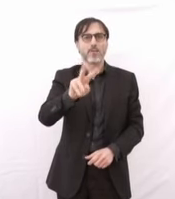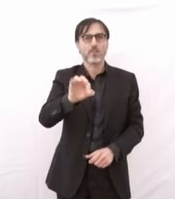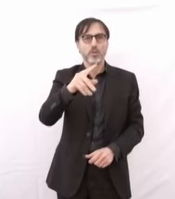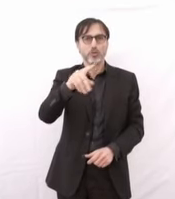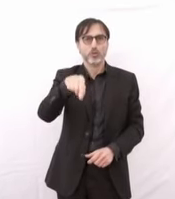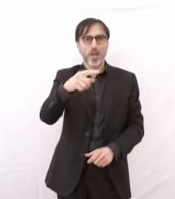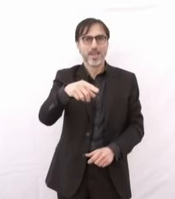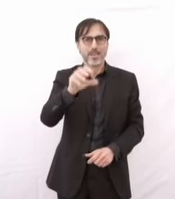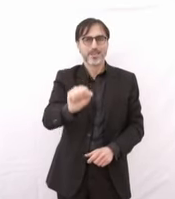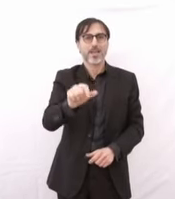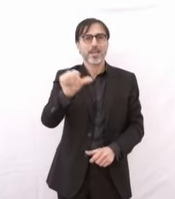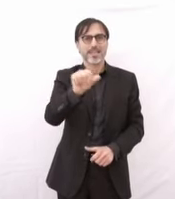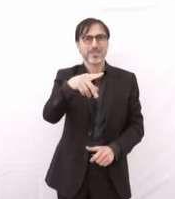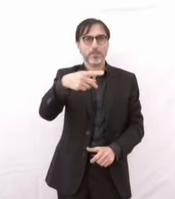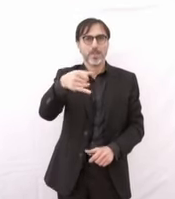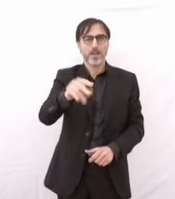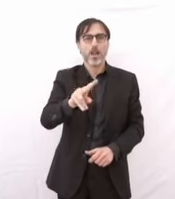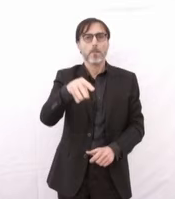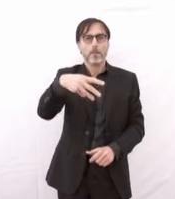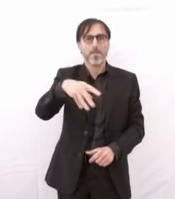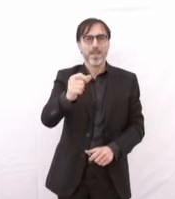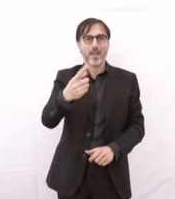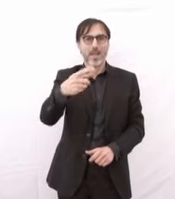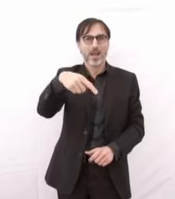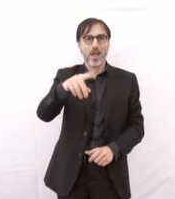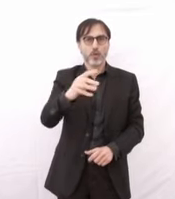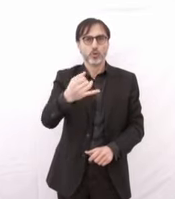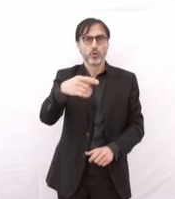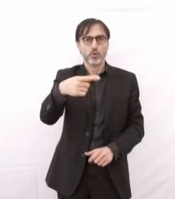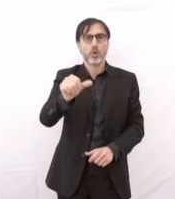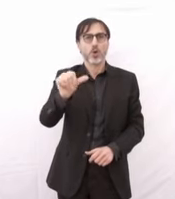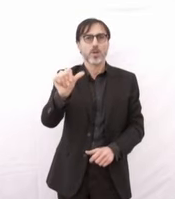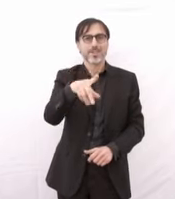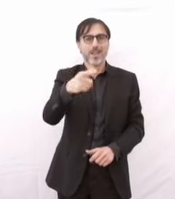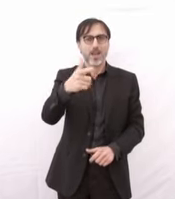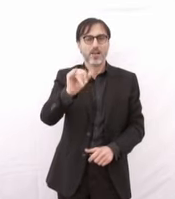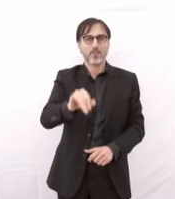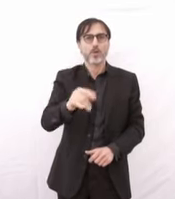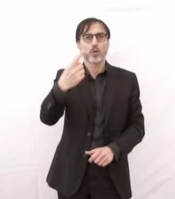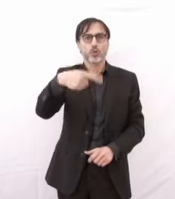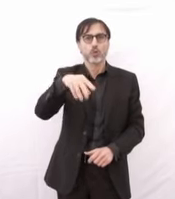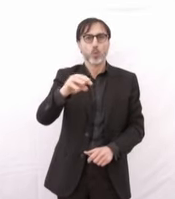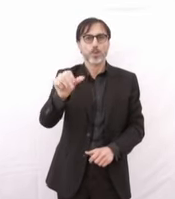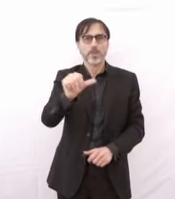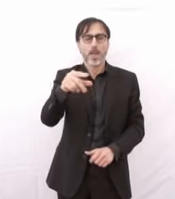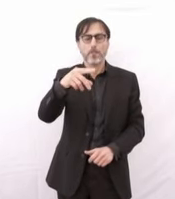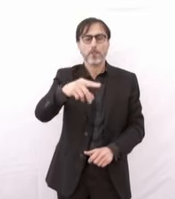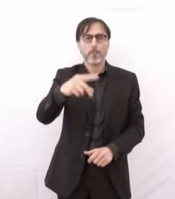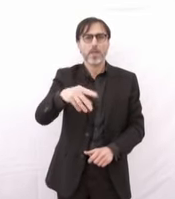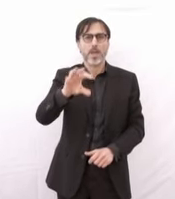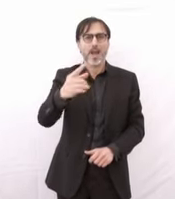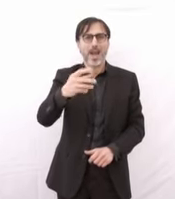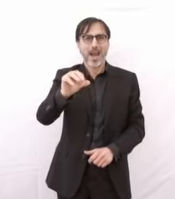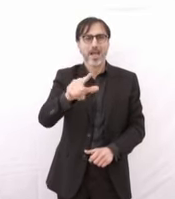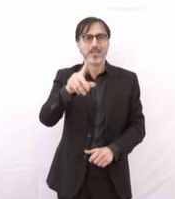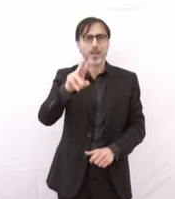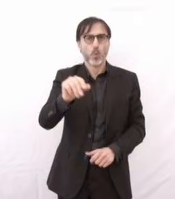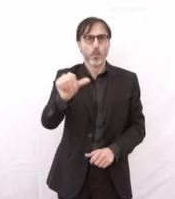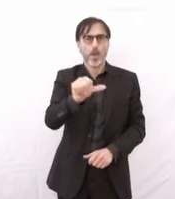Michelangelo Salvia, Giuseppe Casarubea, Vincenzo Lo